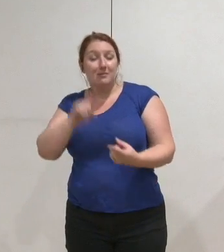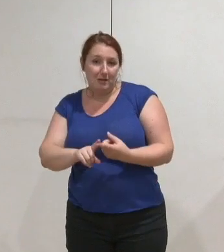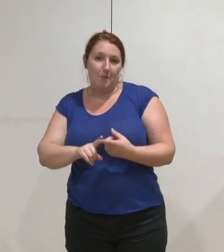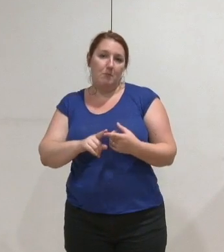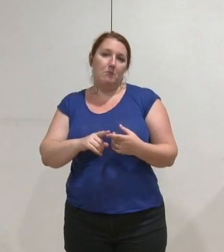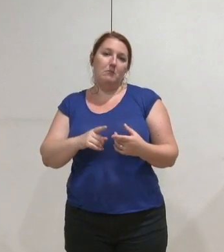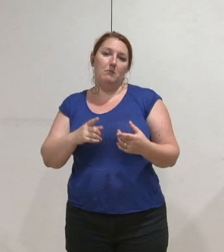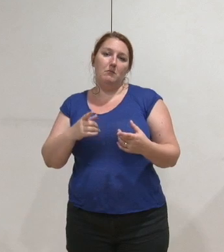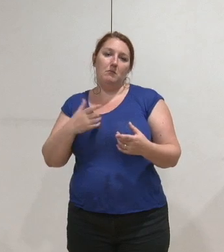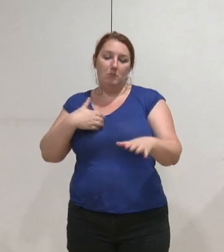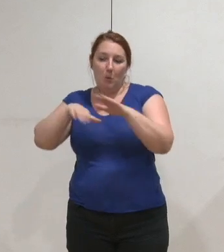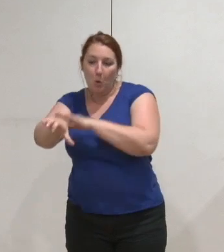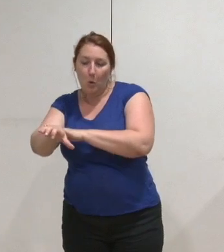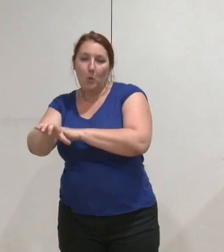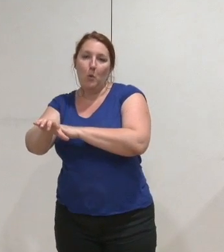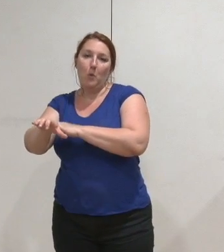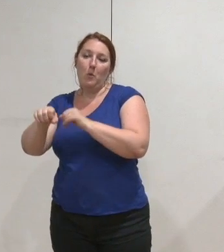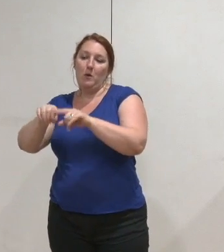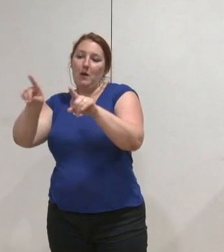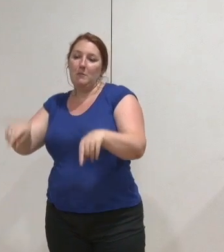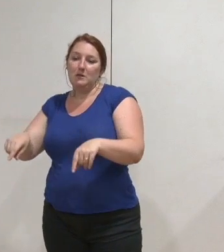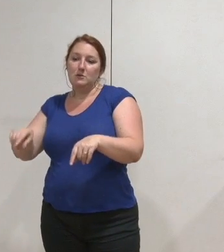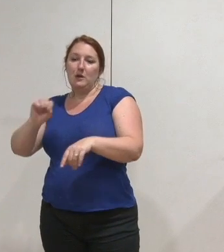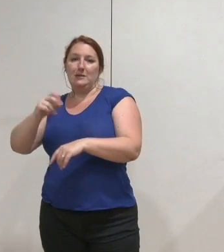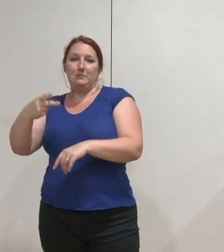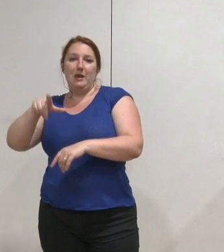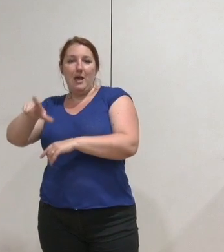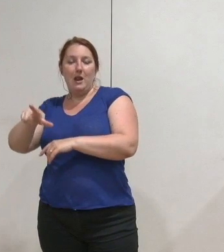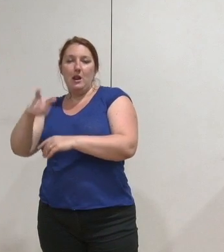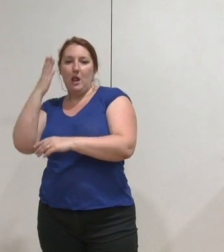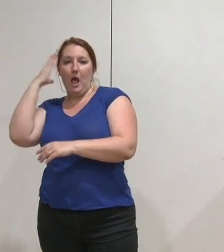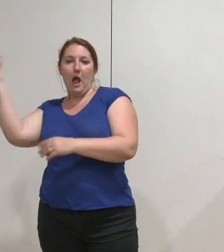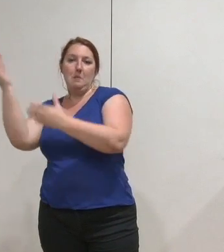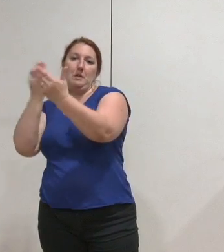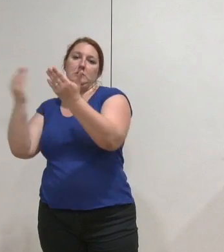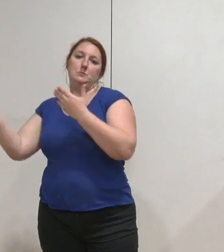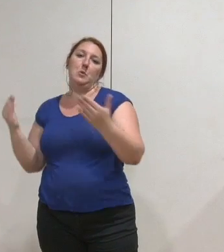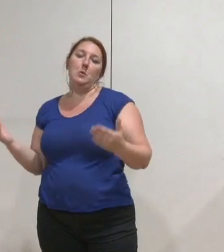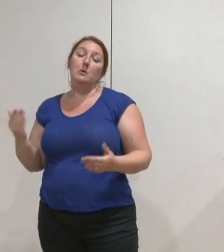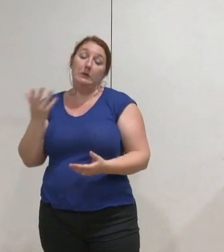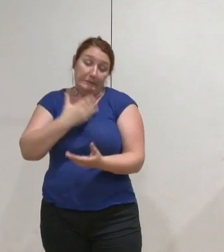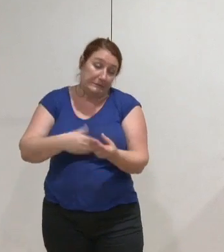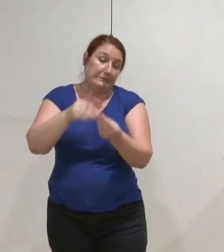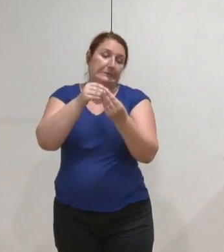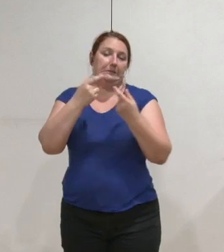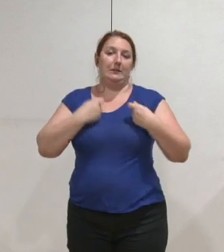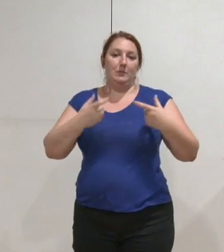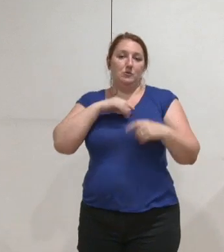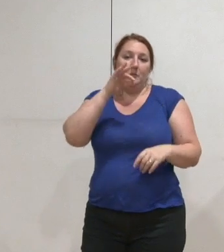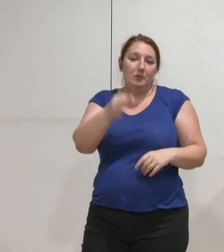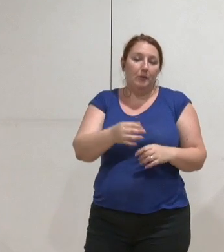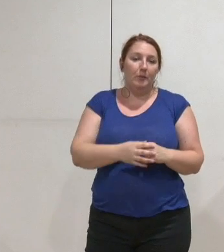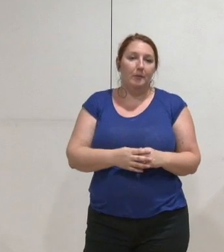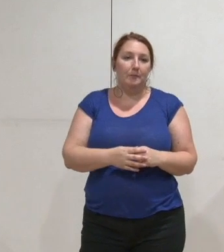recapitalisation d'alpeexo de la capitalisation maintenant de la SPL alpeexo qui est effectivement une dépense supplémentaire de même